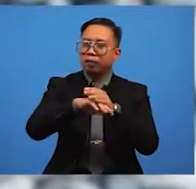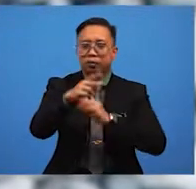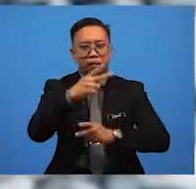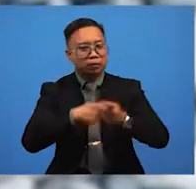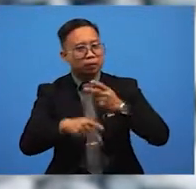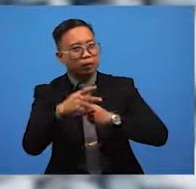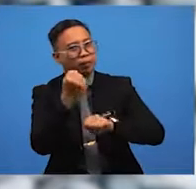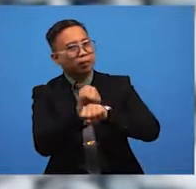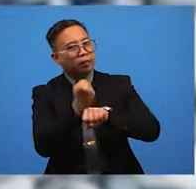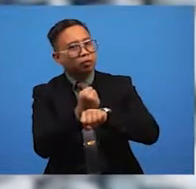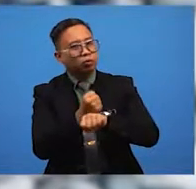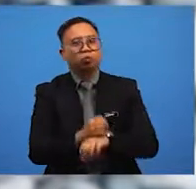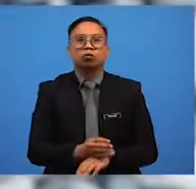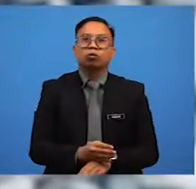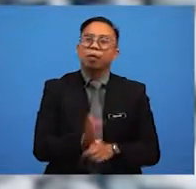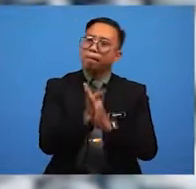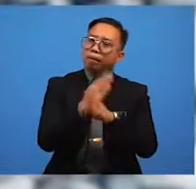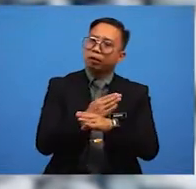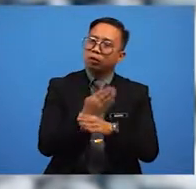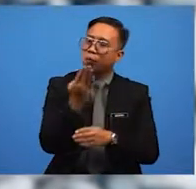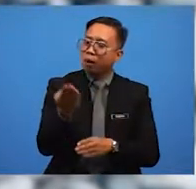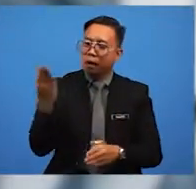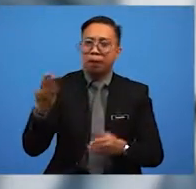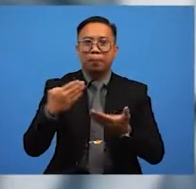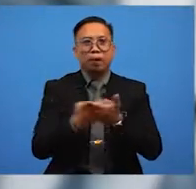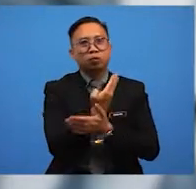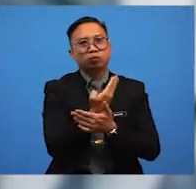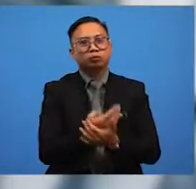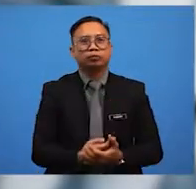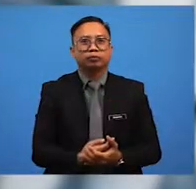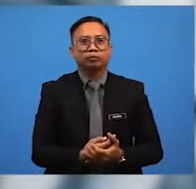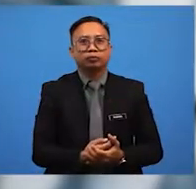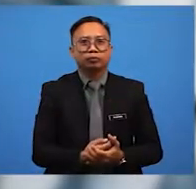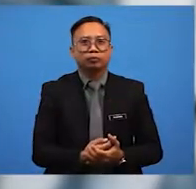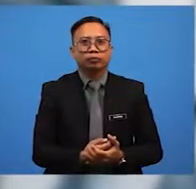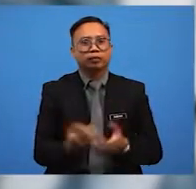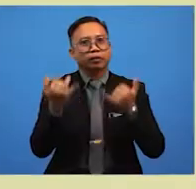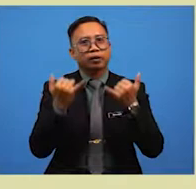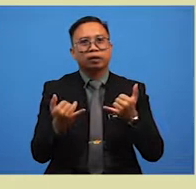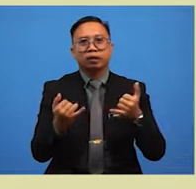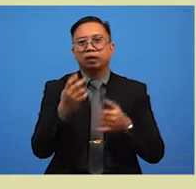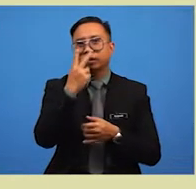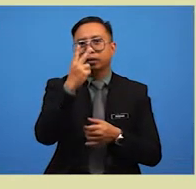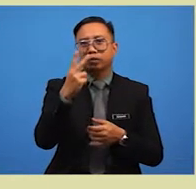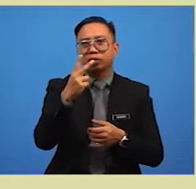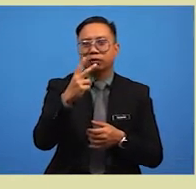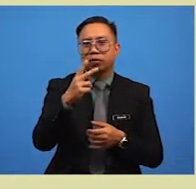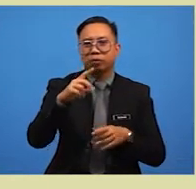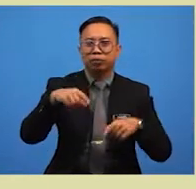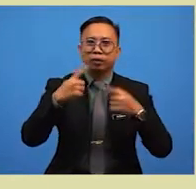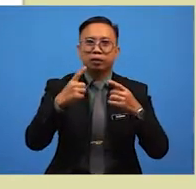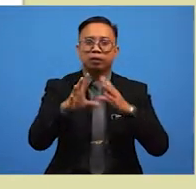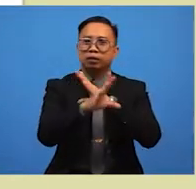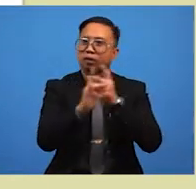batuan lalu membentuk bahan-bahan. Baik, sekarang marilah kita melancong ke